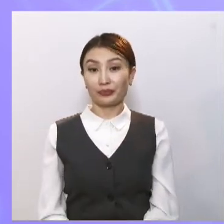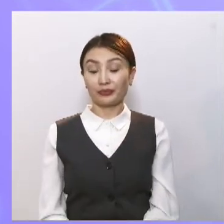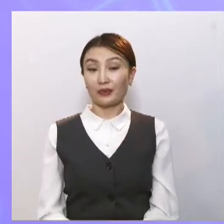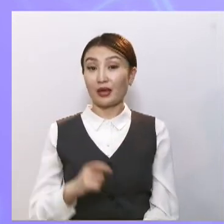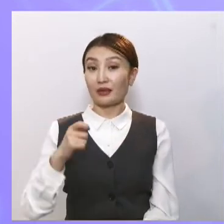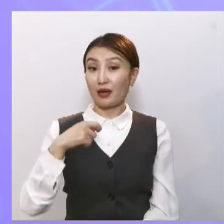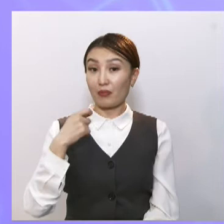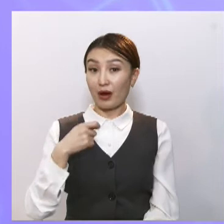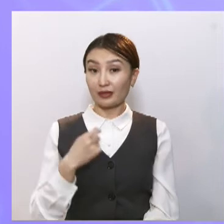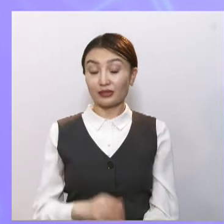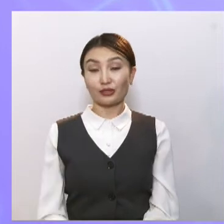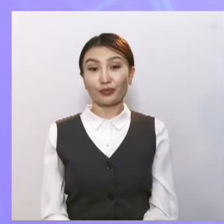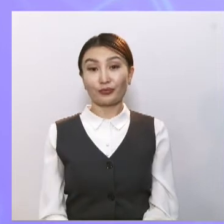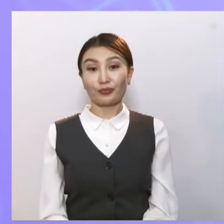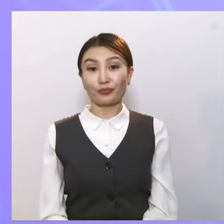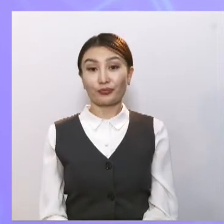Тамак ичем.